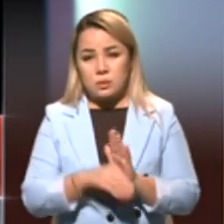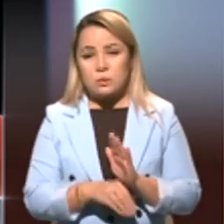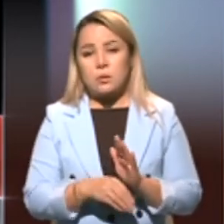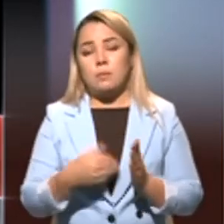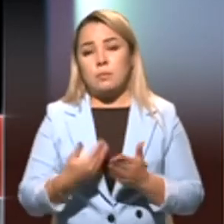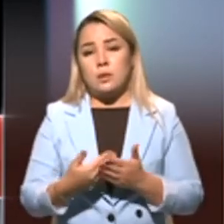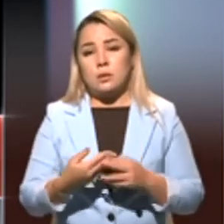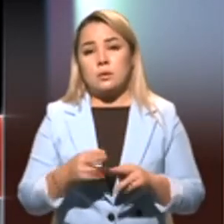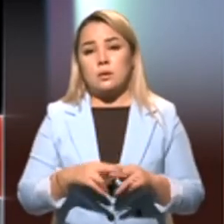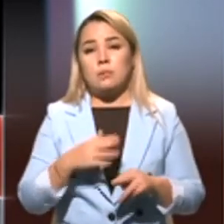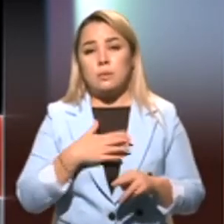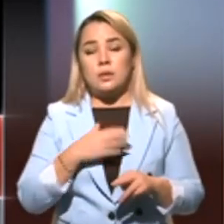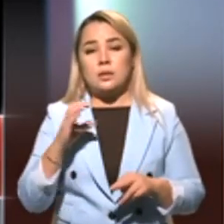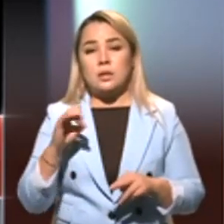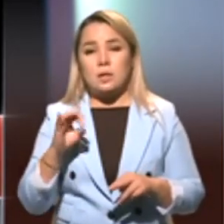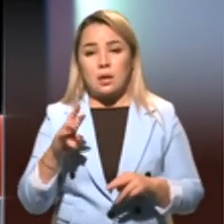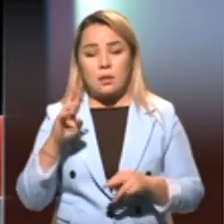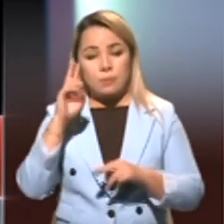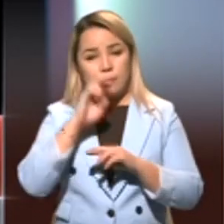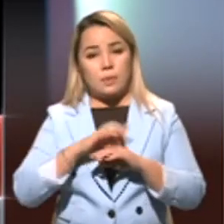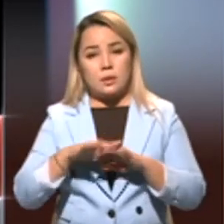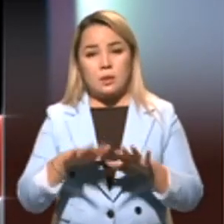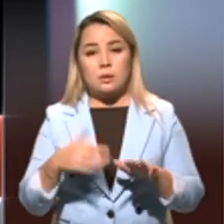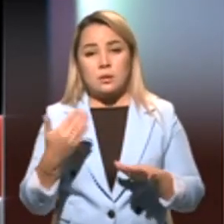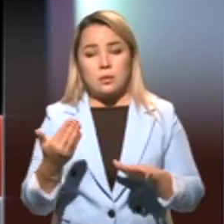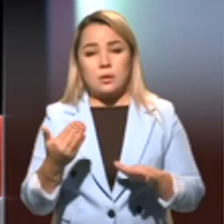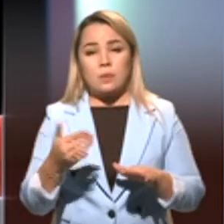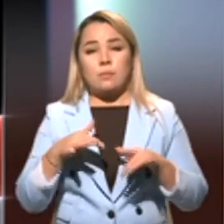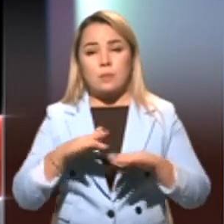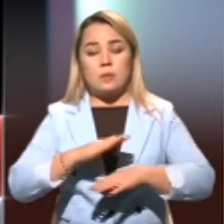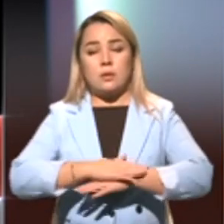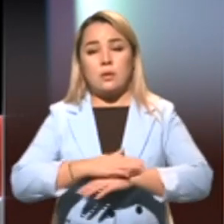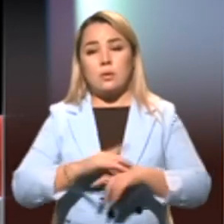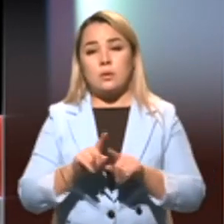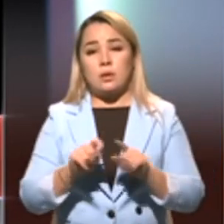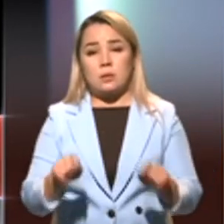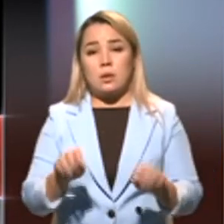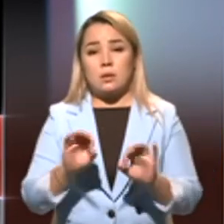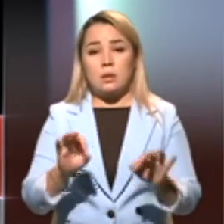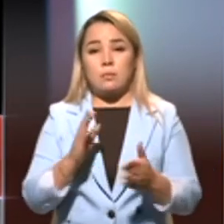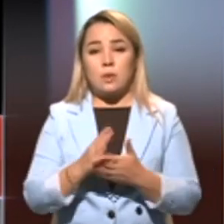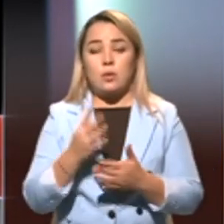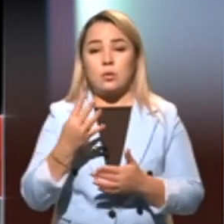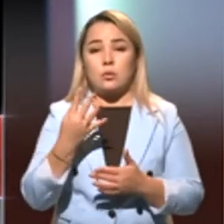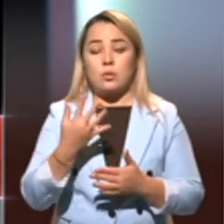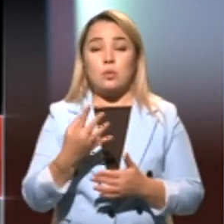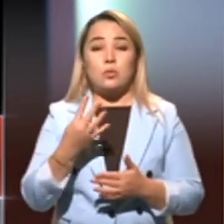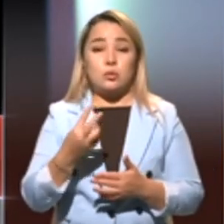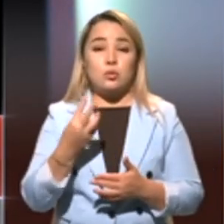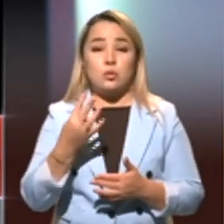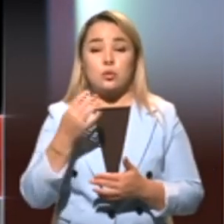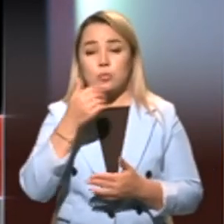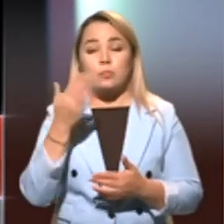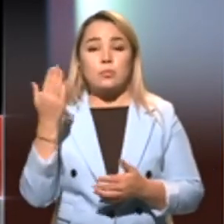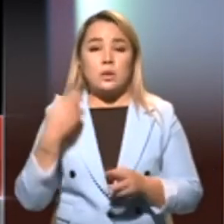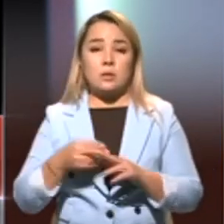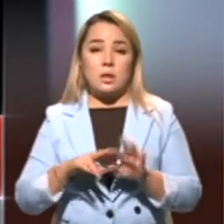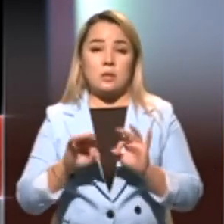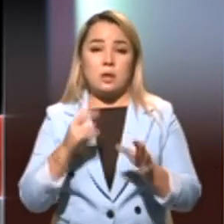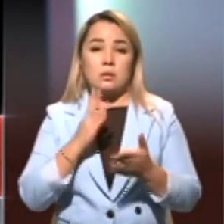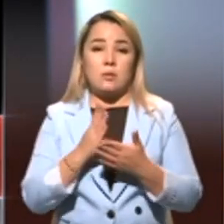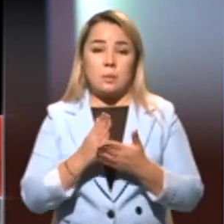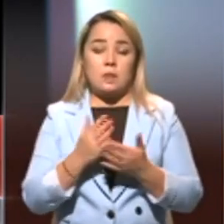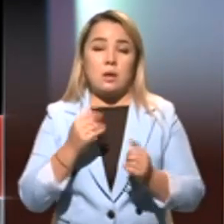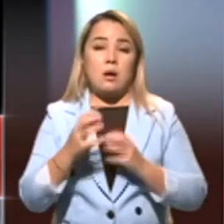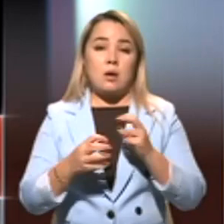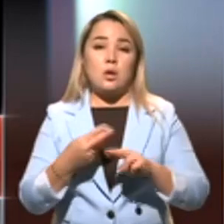Мәселен, мына біздің Сирия мемлекетіндегі әрекетті қарайтын болсақ, 3-4 жыл бұрын саябырлады ғой жамалы. Сол кезде